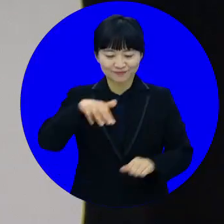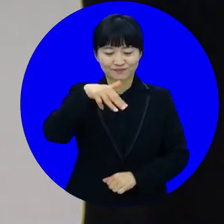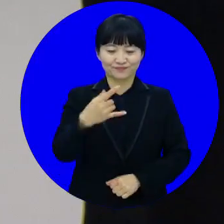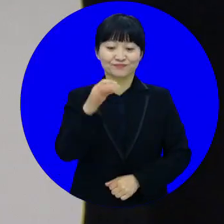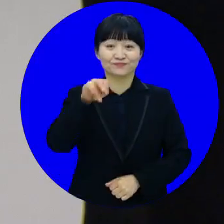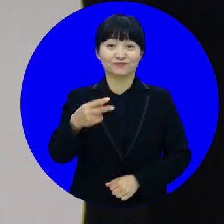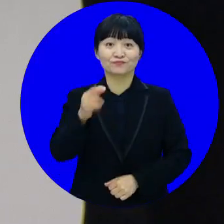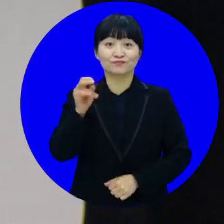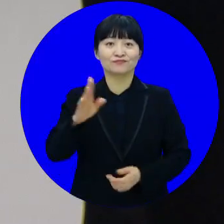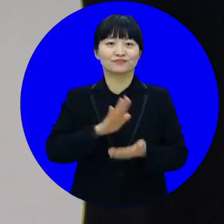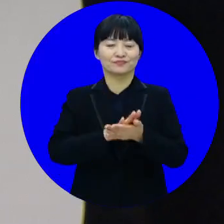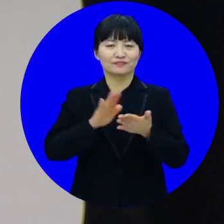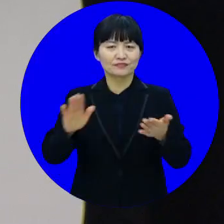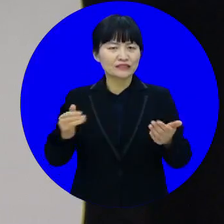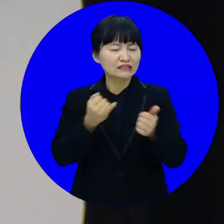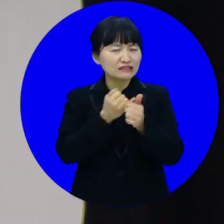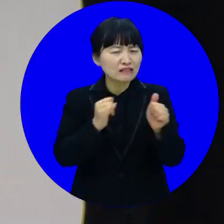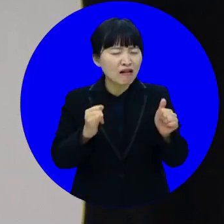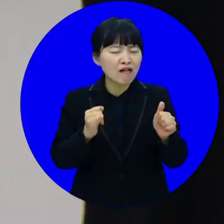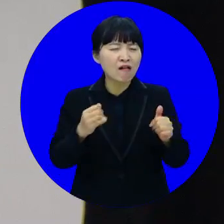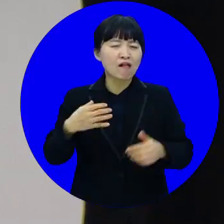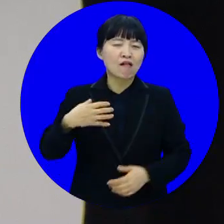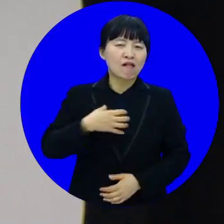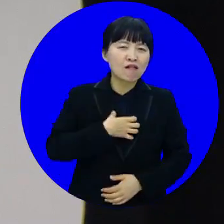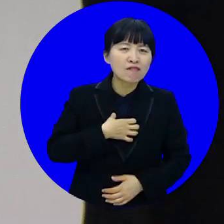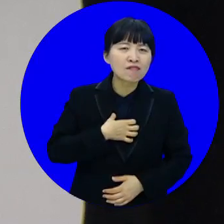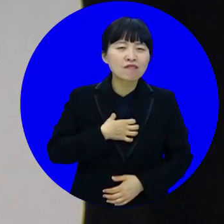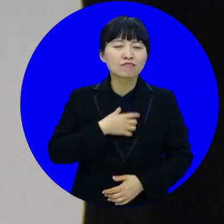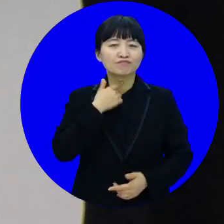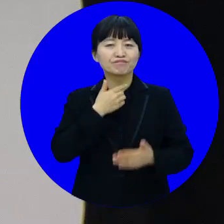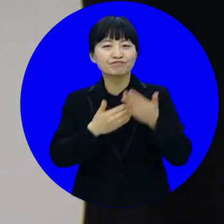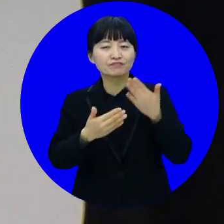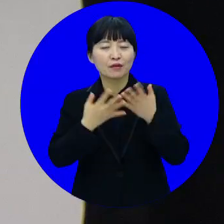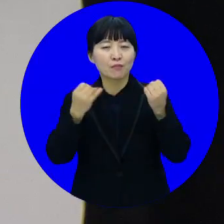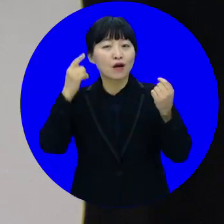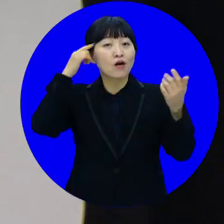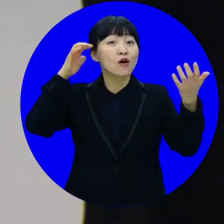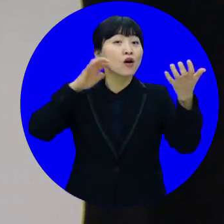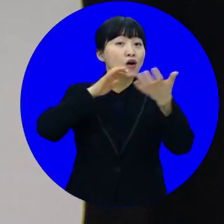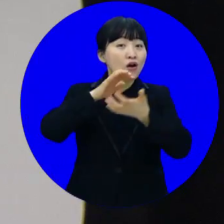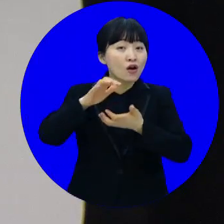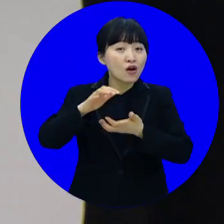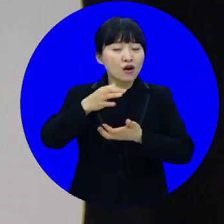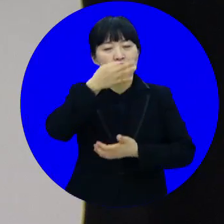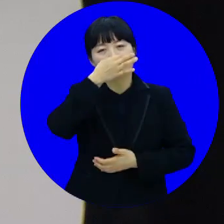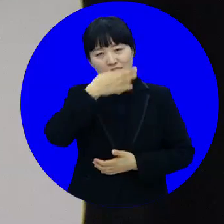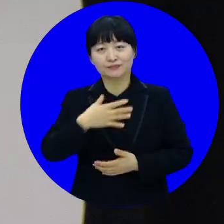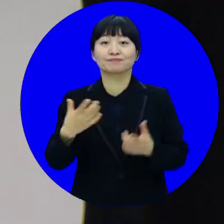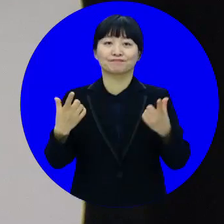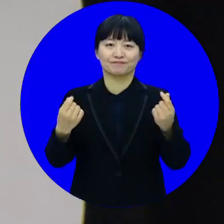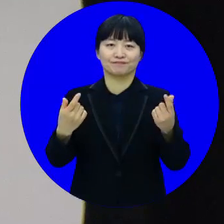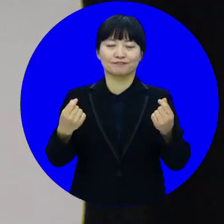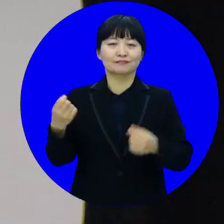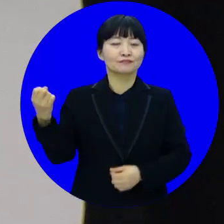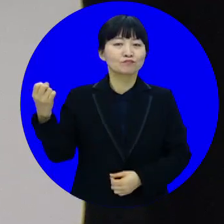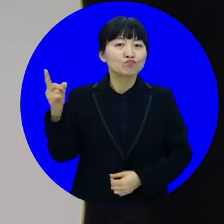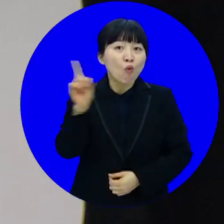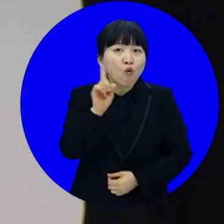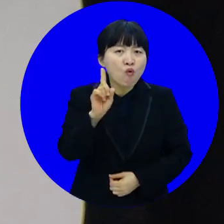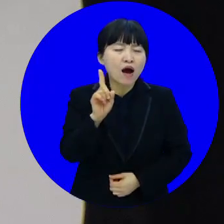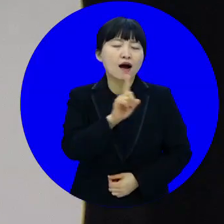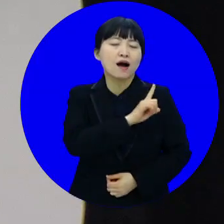안녕하십니까, 최윤영입니다. 이혼이란 험난한 여정을 겪으면서 많이 혼란스럽고 지치셨을 겁니다. 그리고 무엇보다